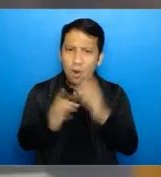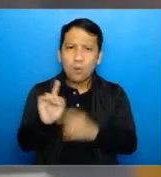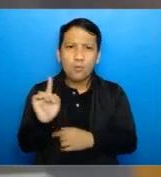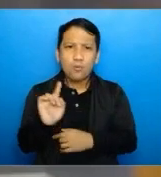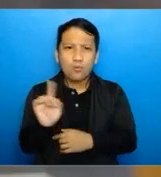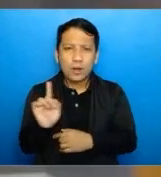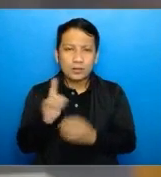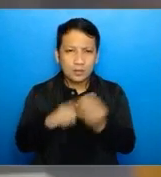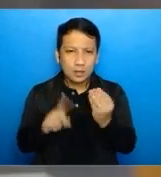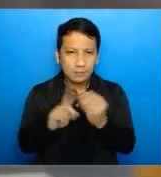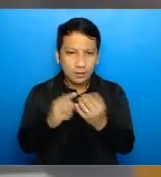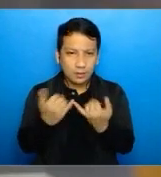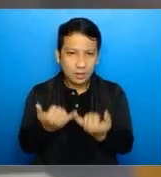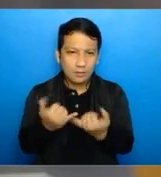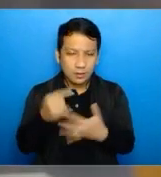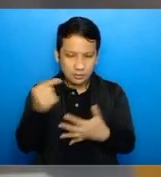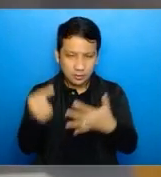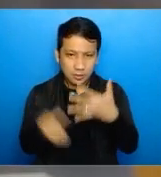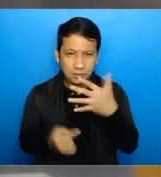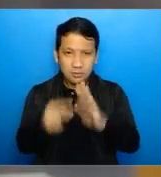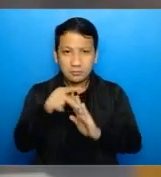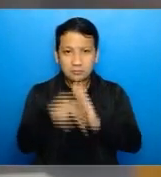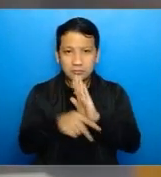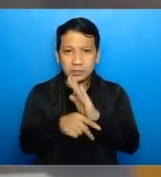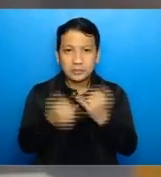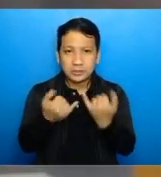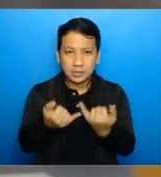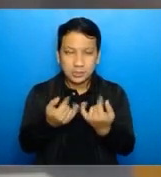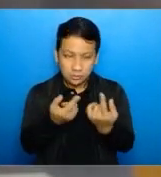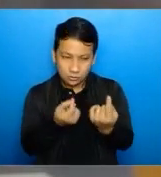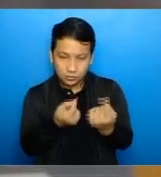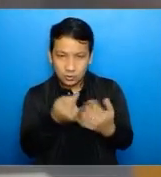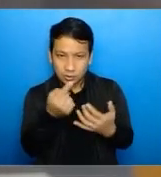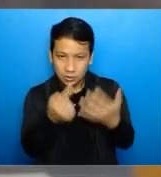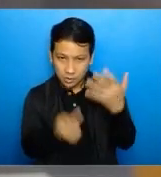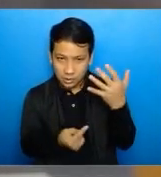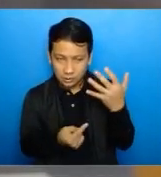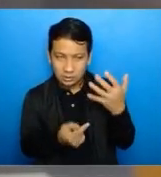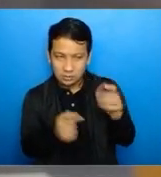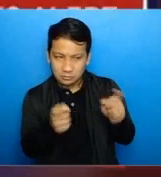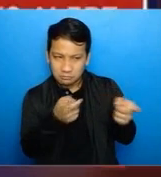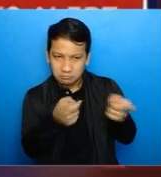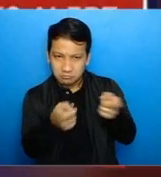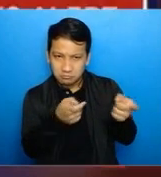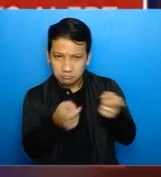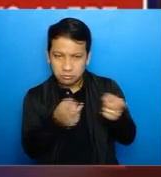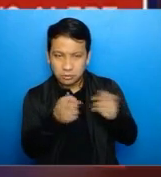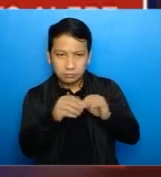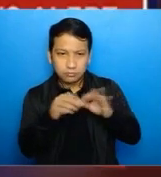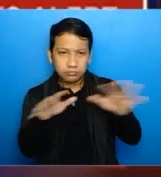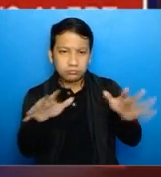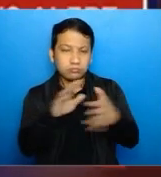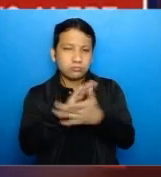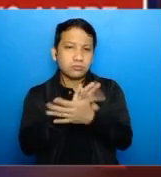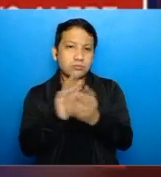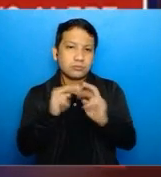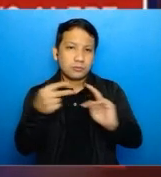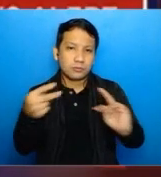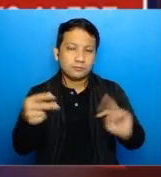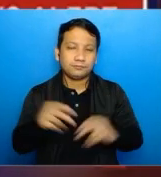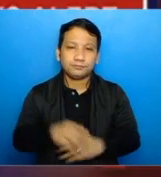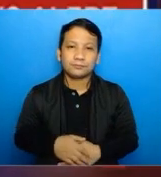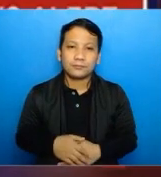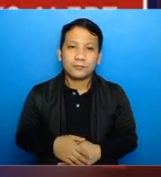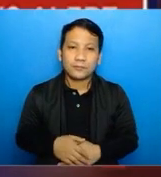hong precautionary measures na kailangan nating gawin for us to contain the spread of this variant. Kagabi, inanunsyo ni Manila